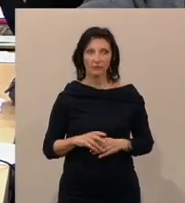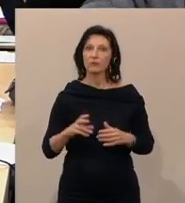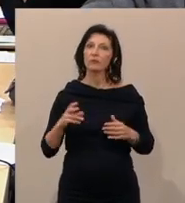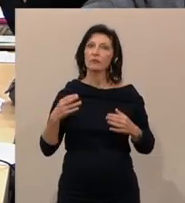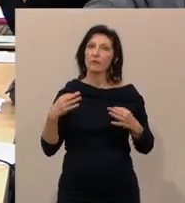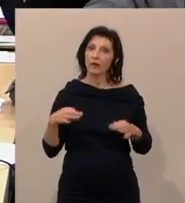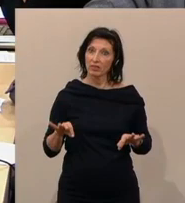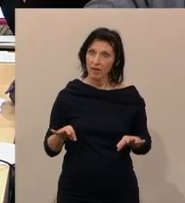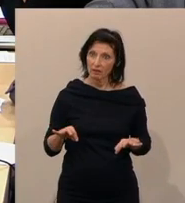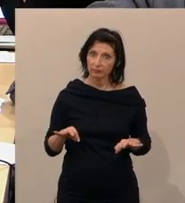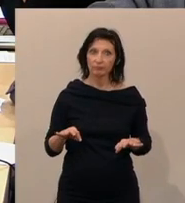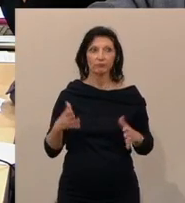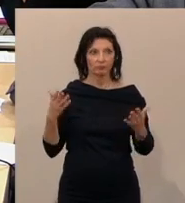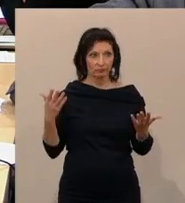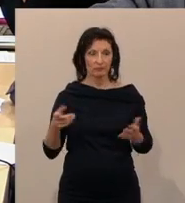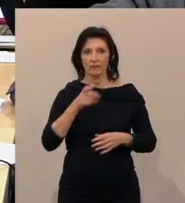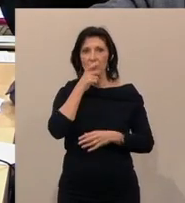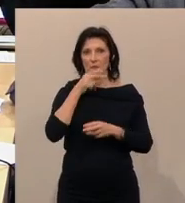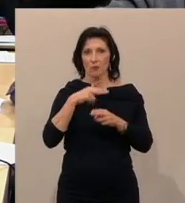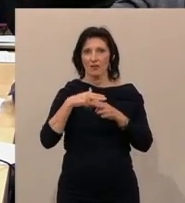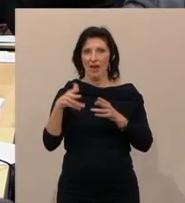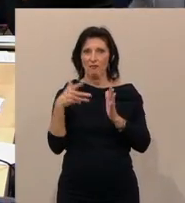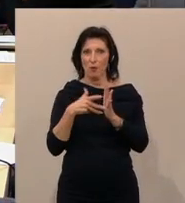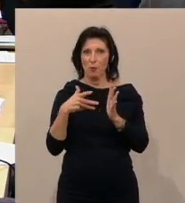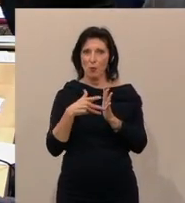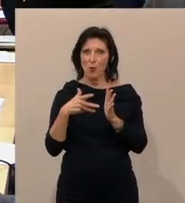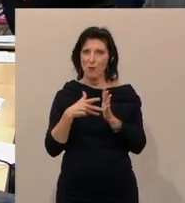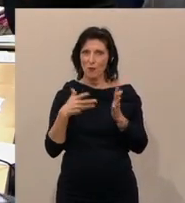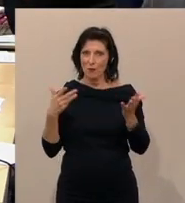sei, so Innenminister Herbert Kickl in seiner Anfragebeantwortung.